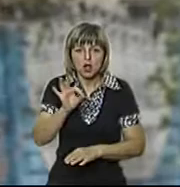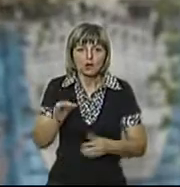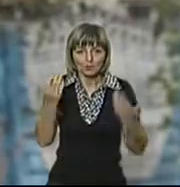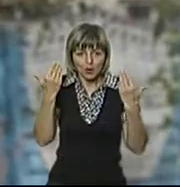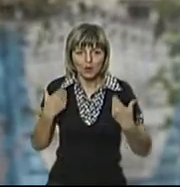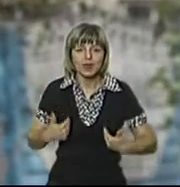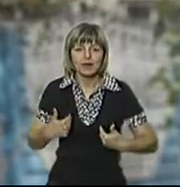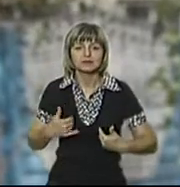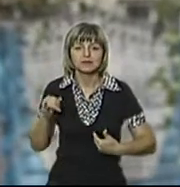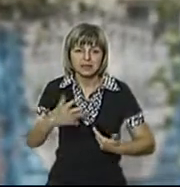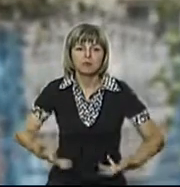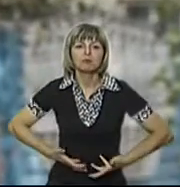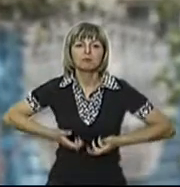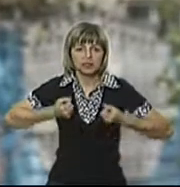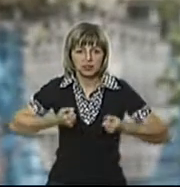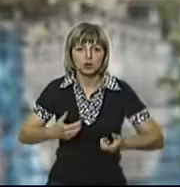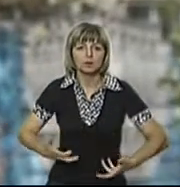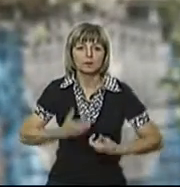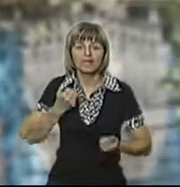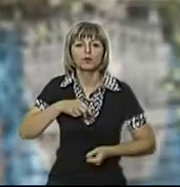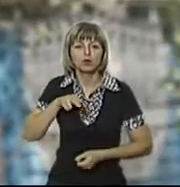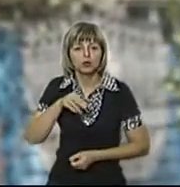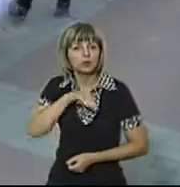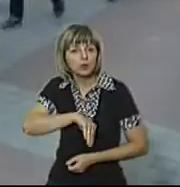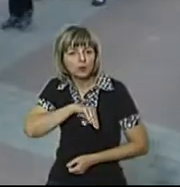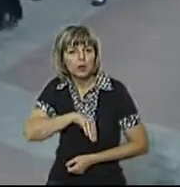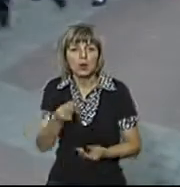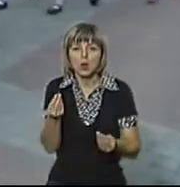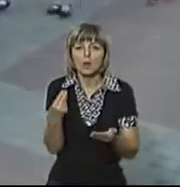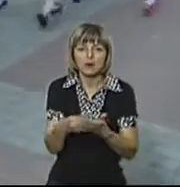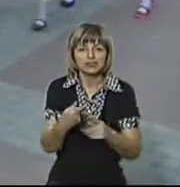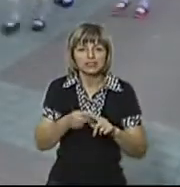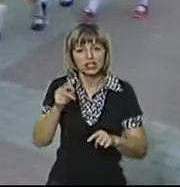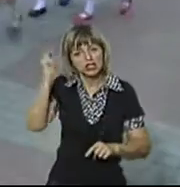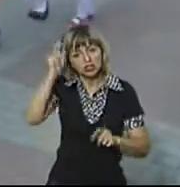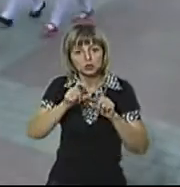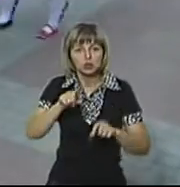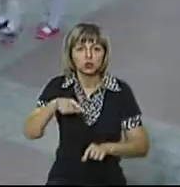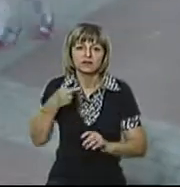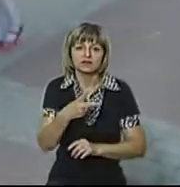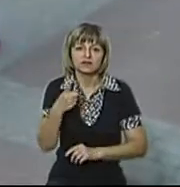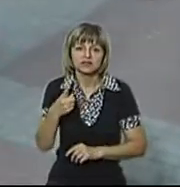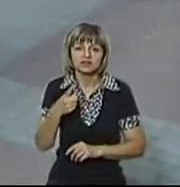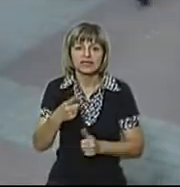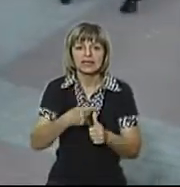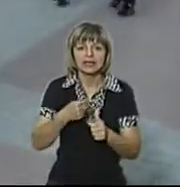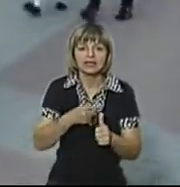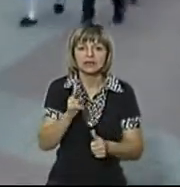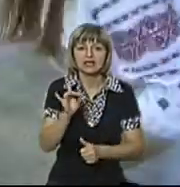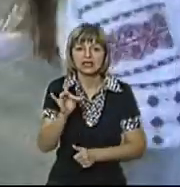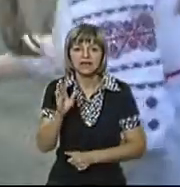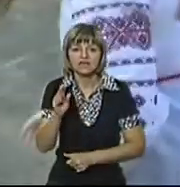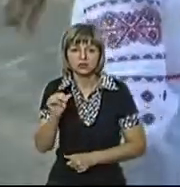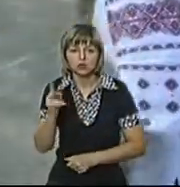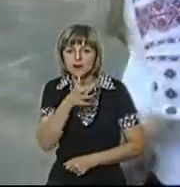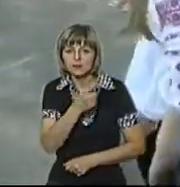і підтримують. Підтримують морально, матеріально. Це Луцька гімназія номер 21 імені Михайла Кравчука